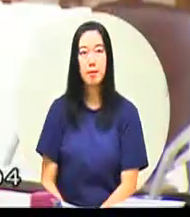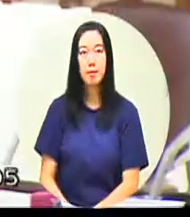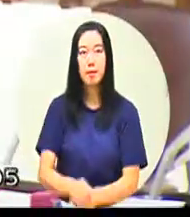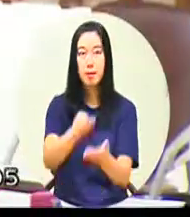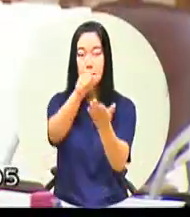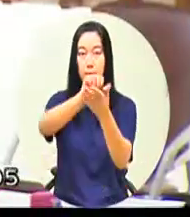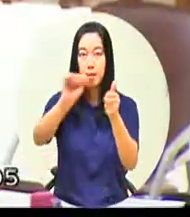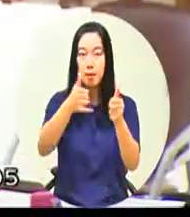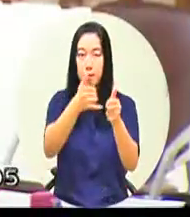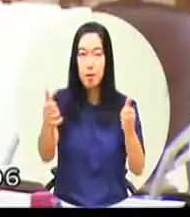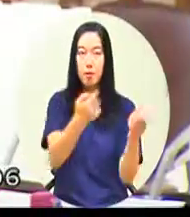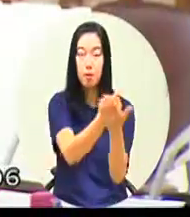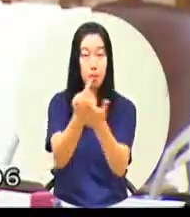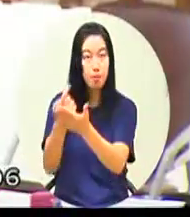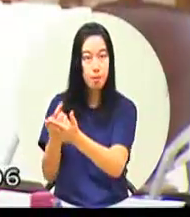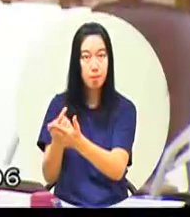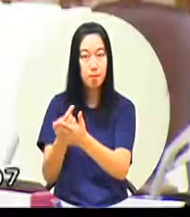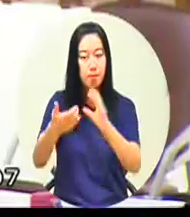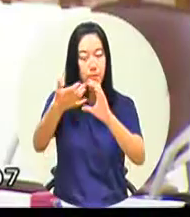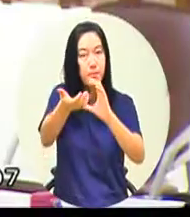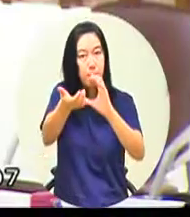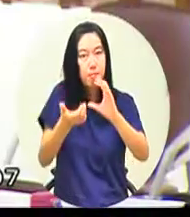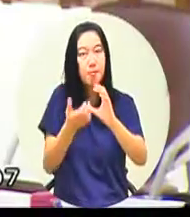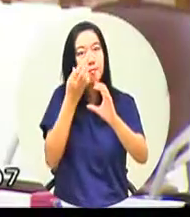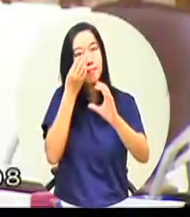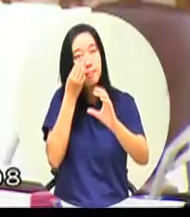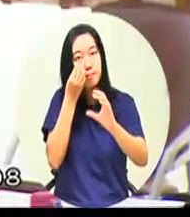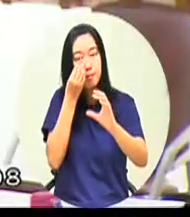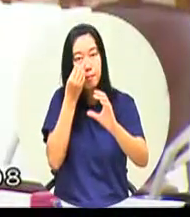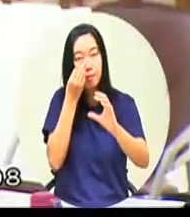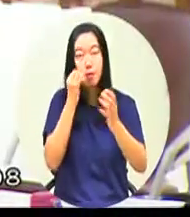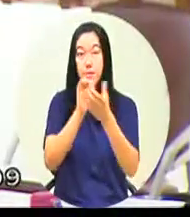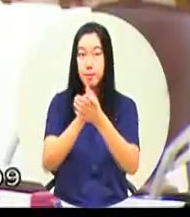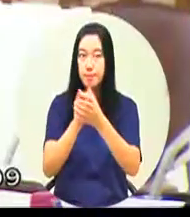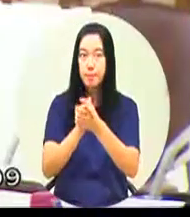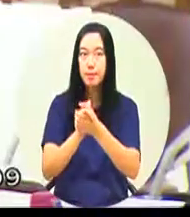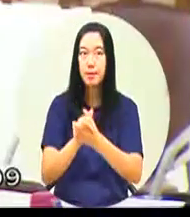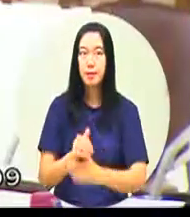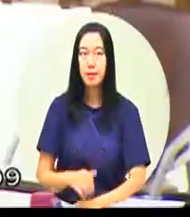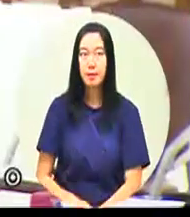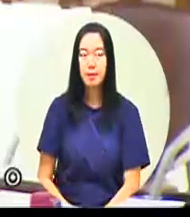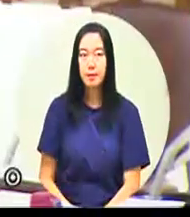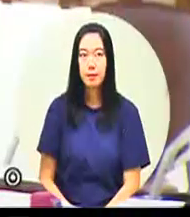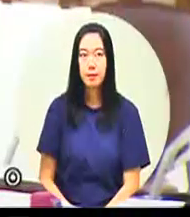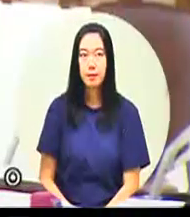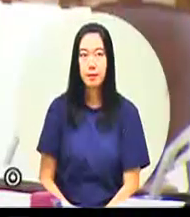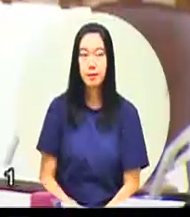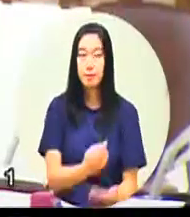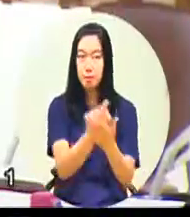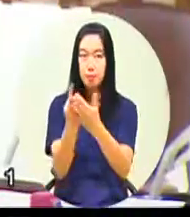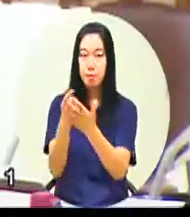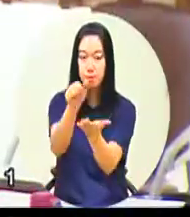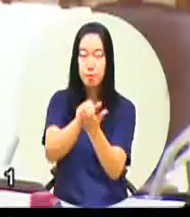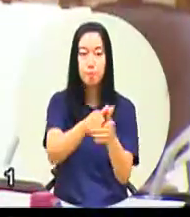同事，在咱电视机关心市政的乡亲士大，还有咱的媒体，